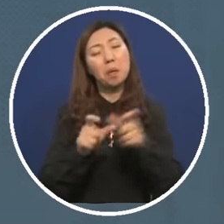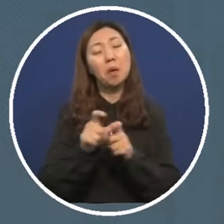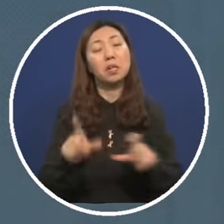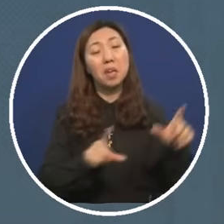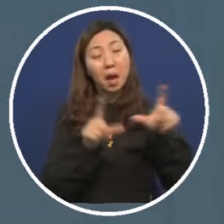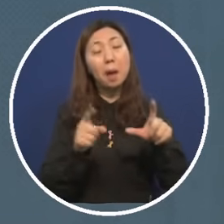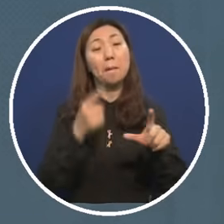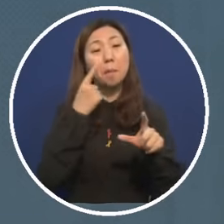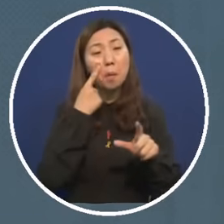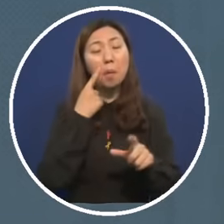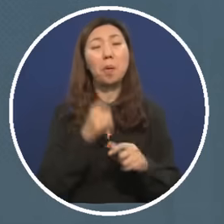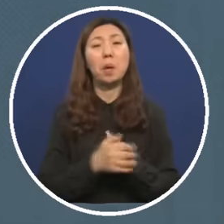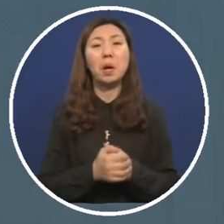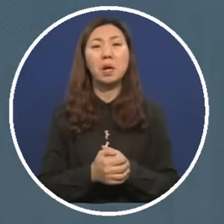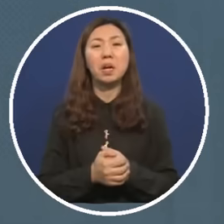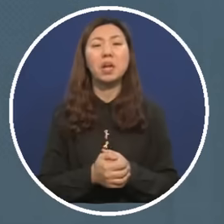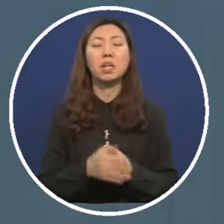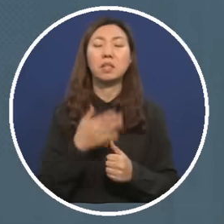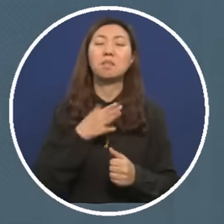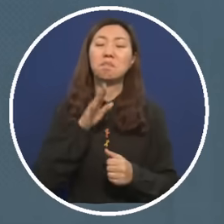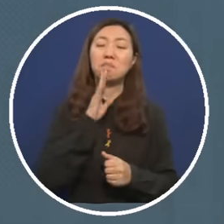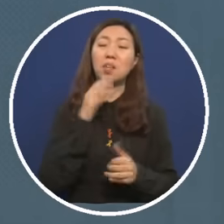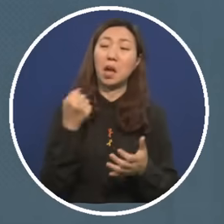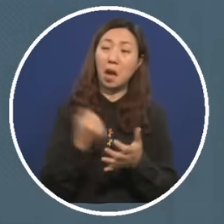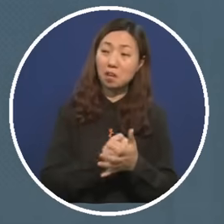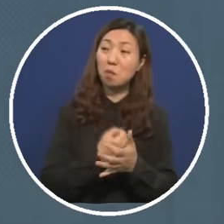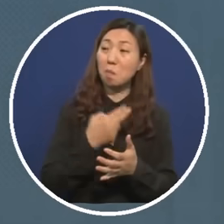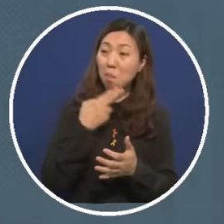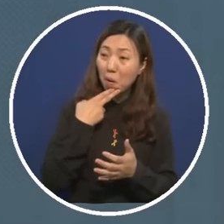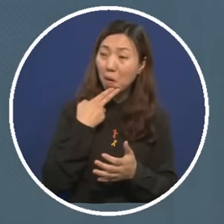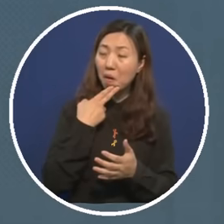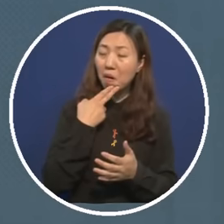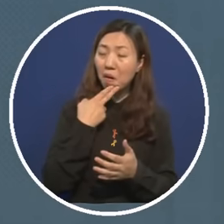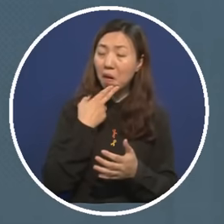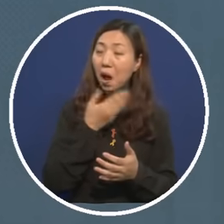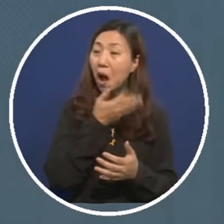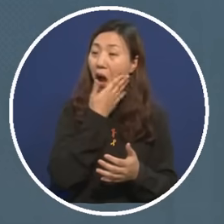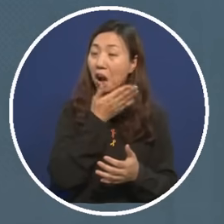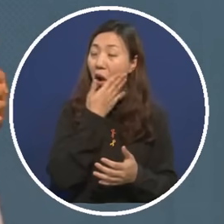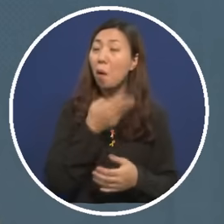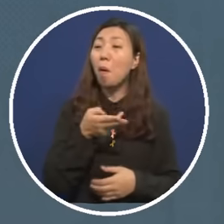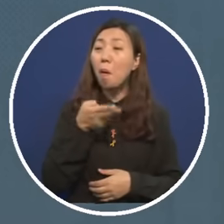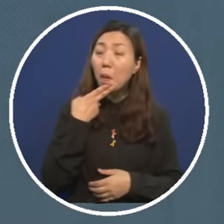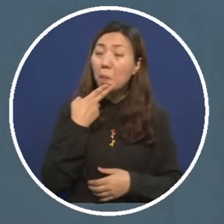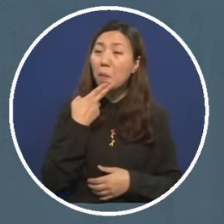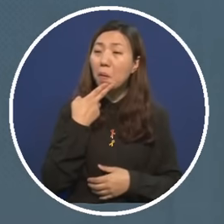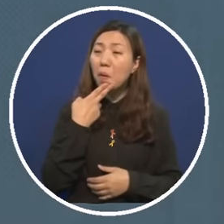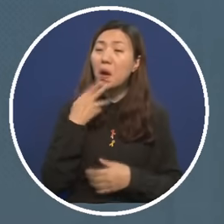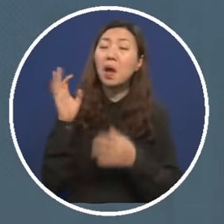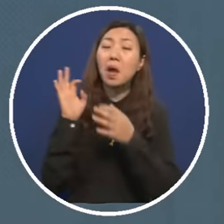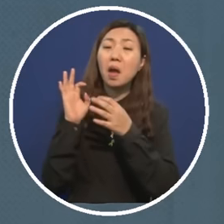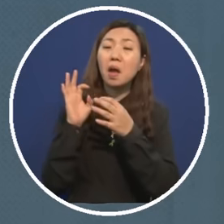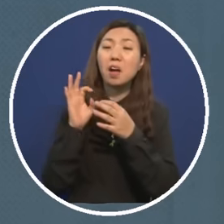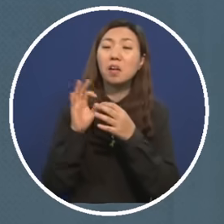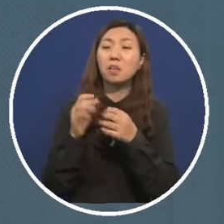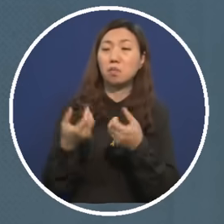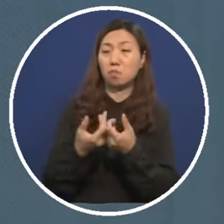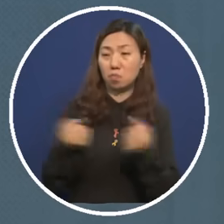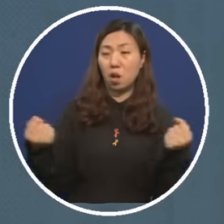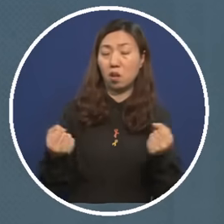그래 아쉬움이 없다 이러면 헤어지면 되죠. 아쉬움이 조금 남으면 더 살면 되잖아요.